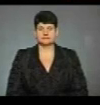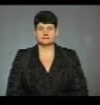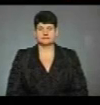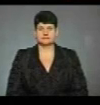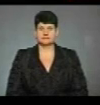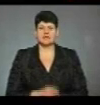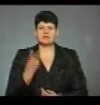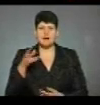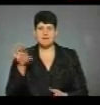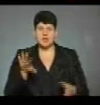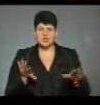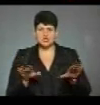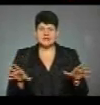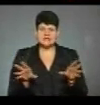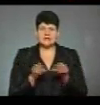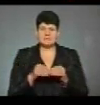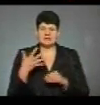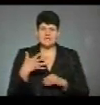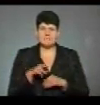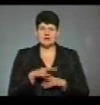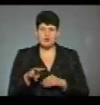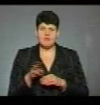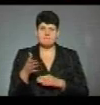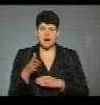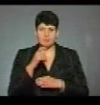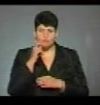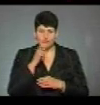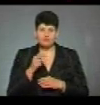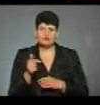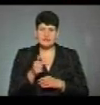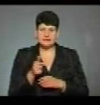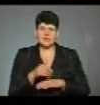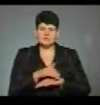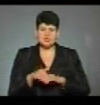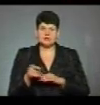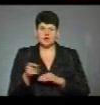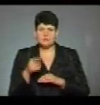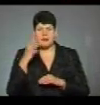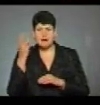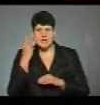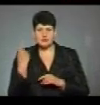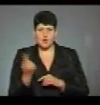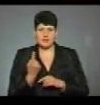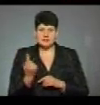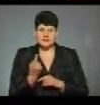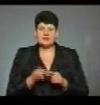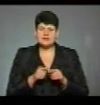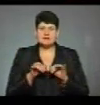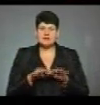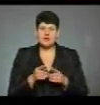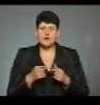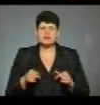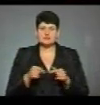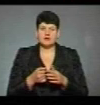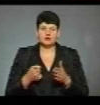Два береги річки Збруч з'єднали 50-метровим прапором України в Гусятині на межі Тернопільської та Хмельницької областей. Такий захід